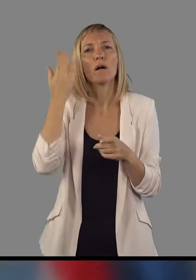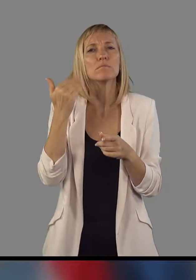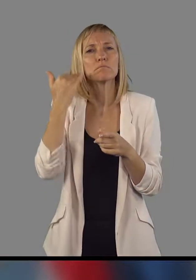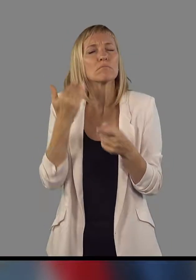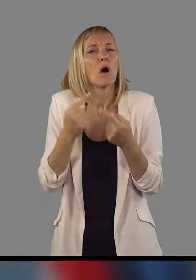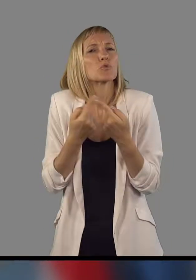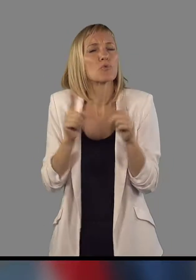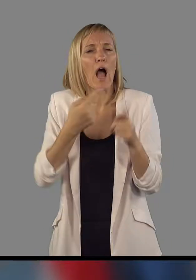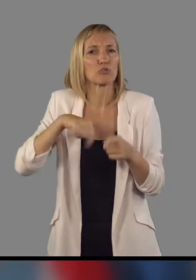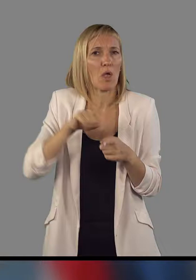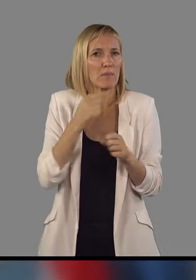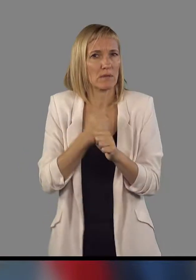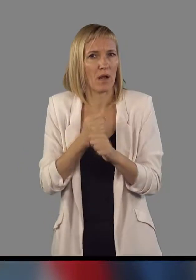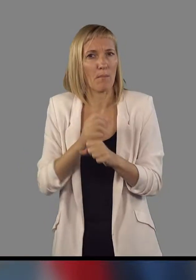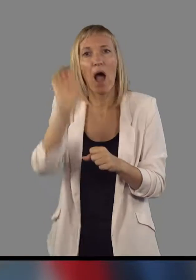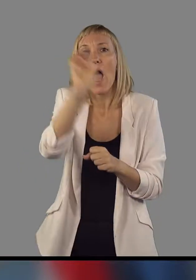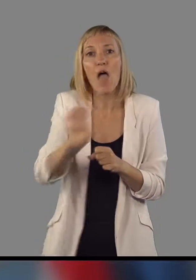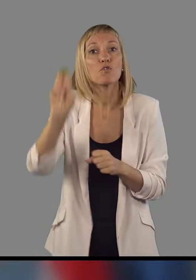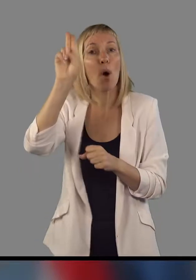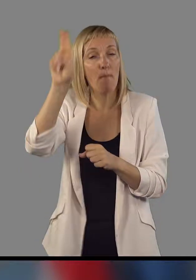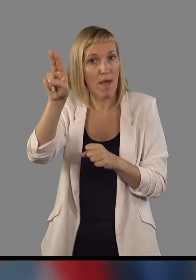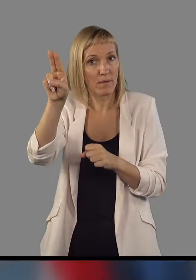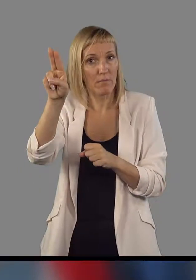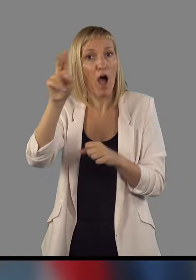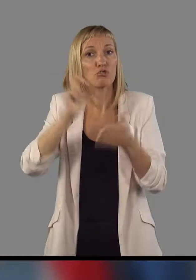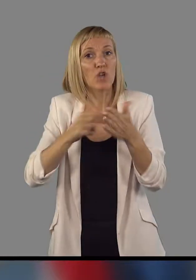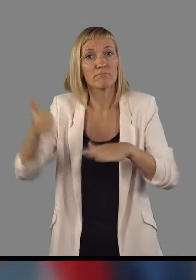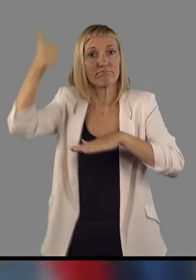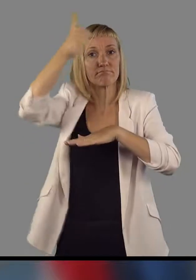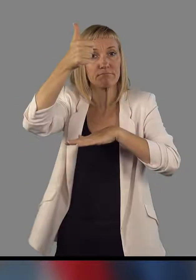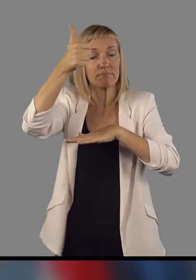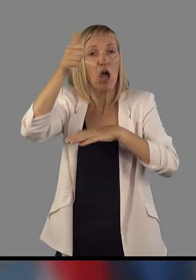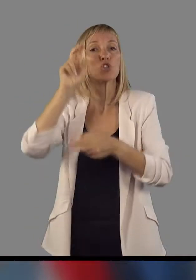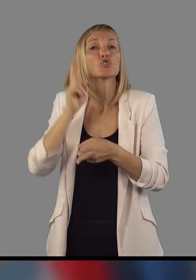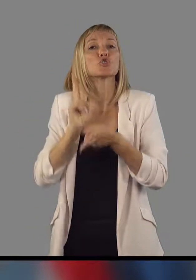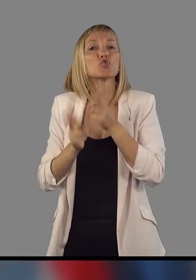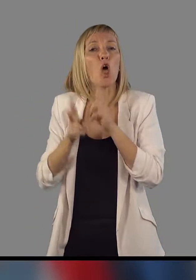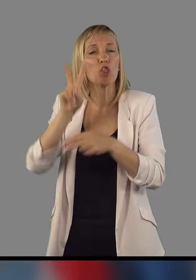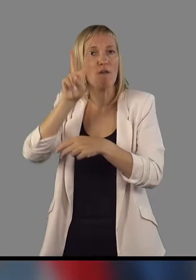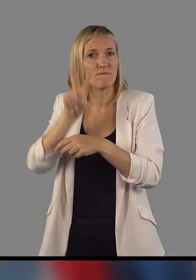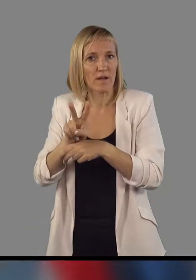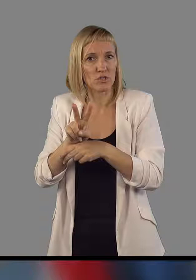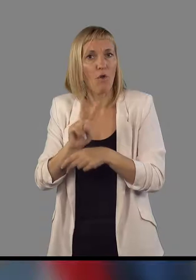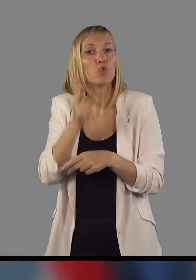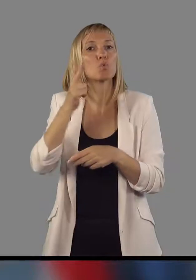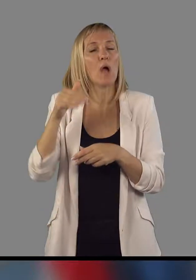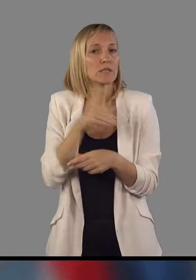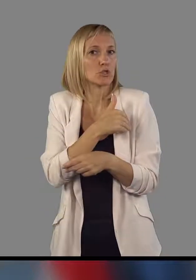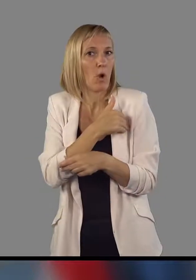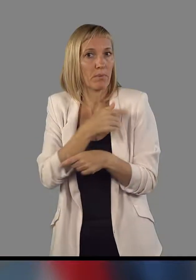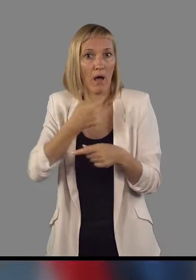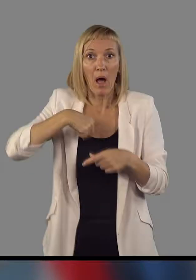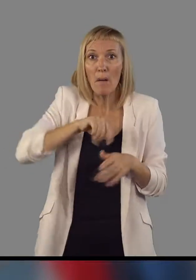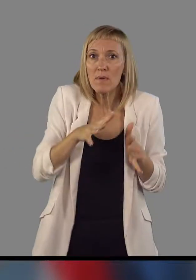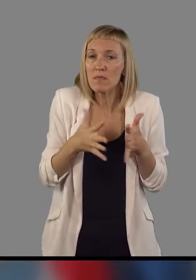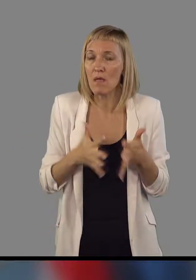smo toliko drugačni, da cela Evropa ima to obliko druge stopnje oziroma sodno varstvo,